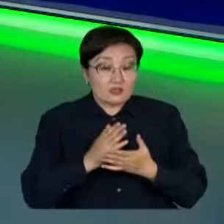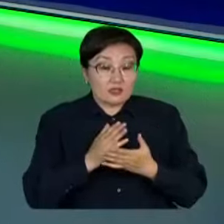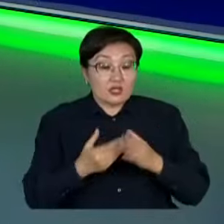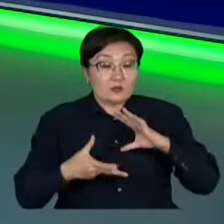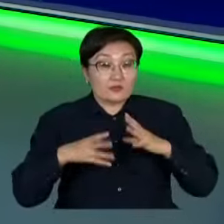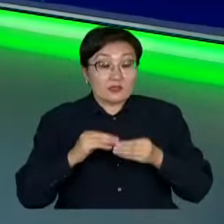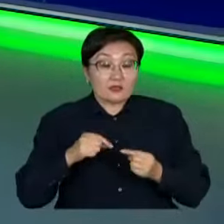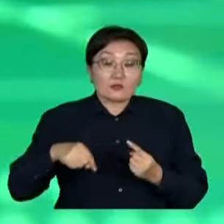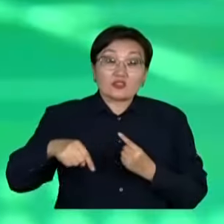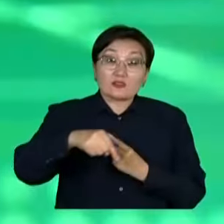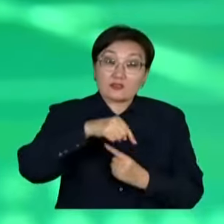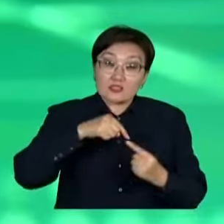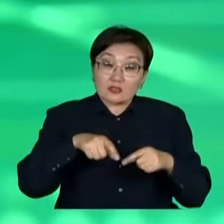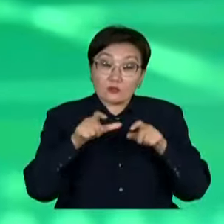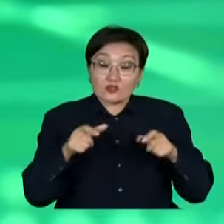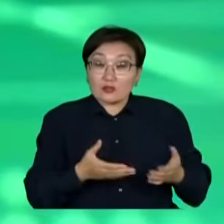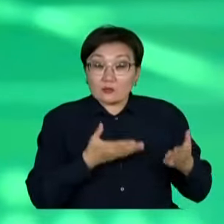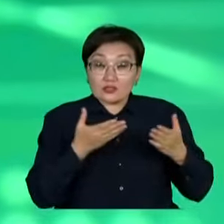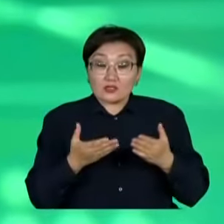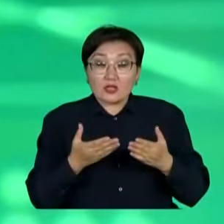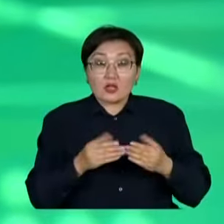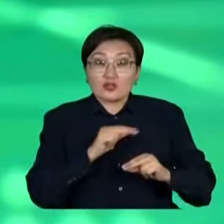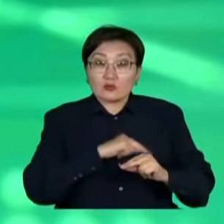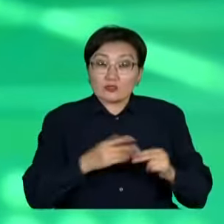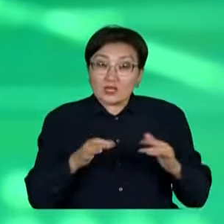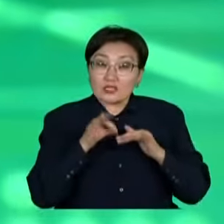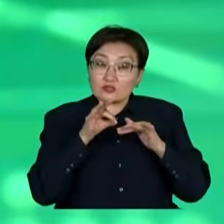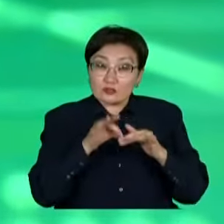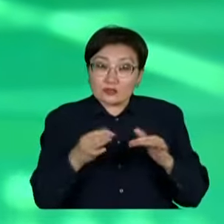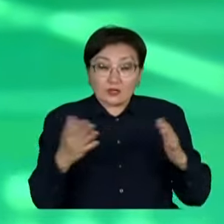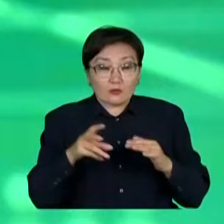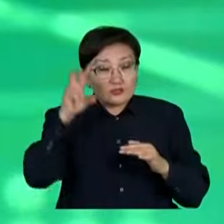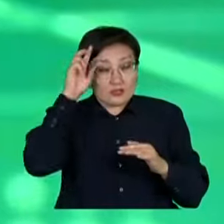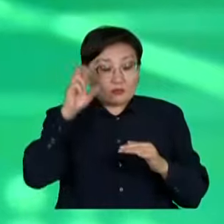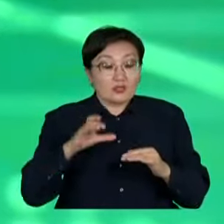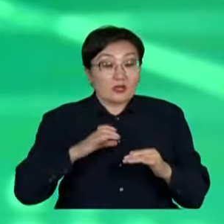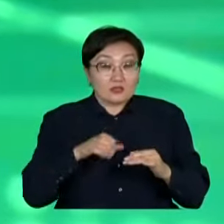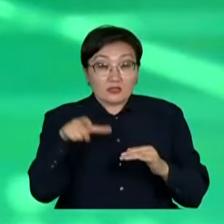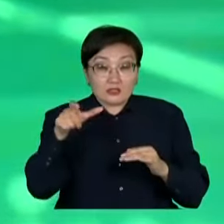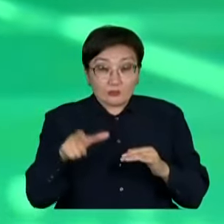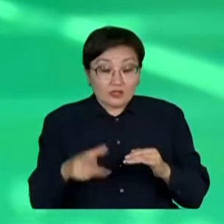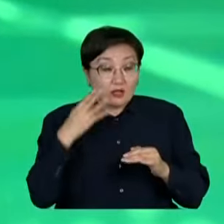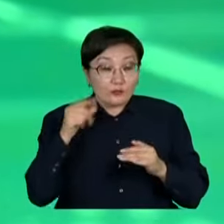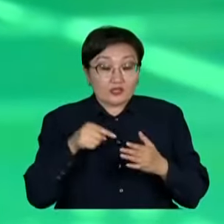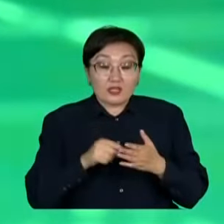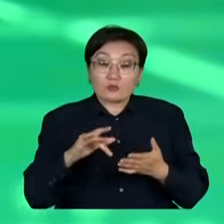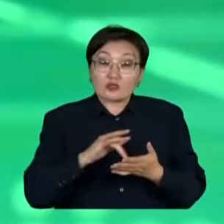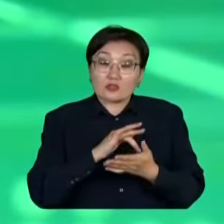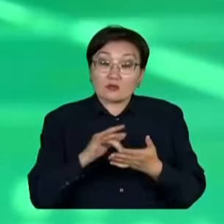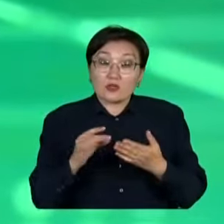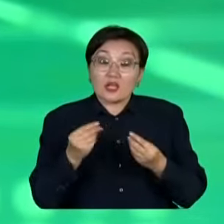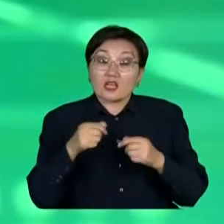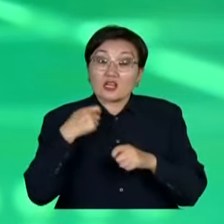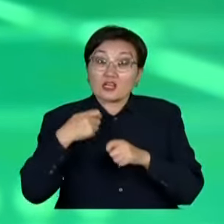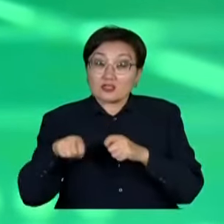жалпы инвесторларды тарту шаруалары қалай жүріп жатыр? Қай мемлекеттің қалталы азаматтары Алматы бюджетіне қаржы